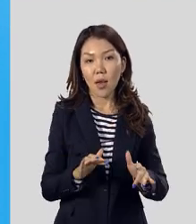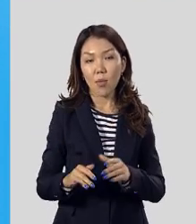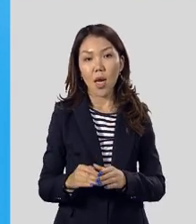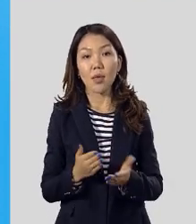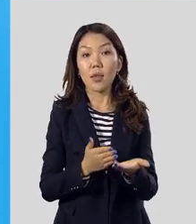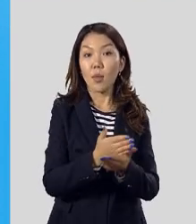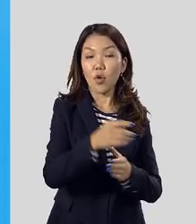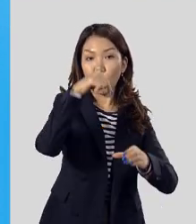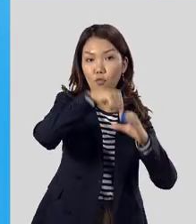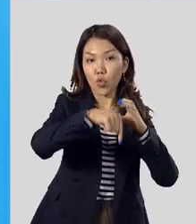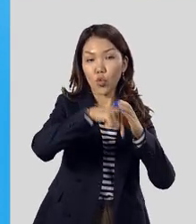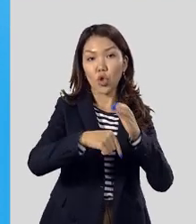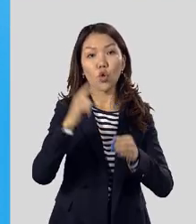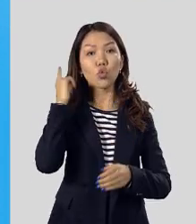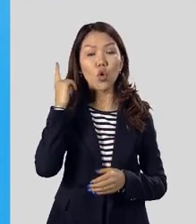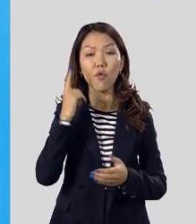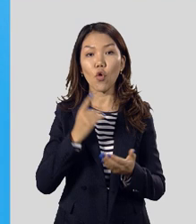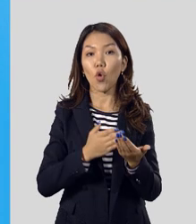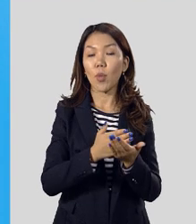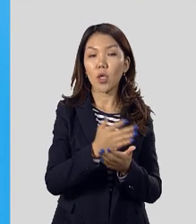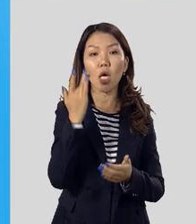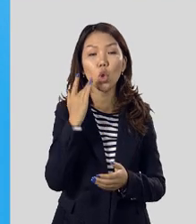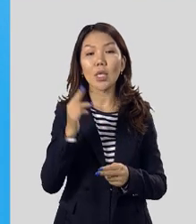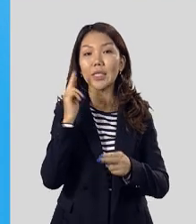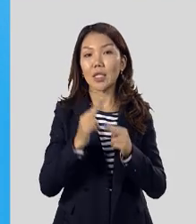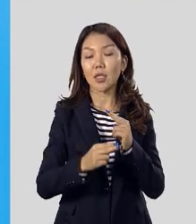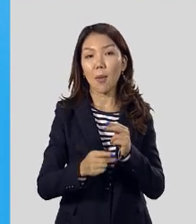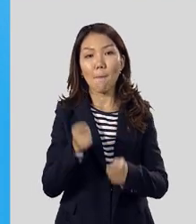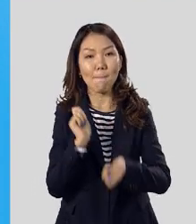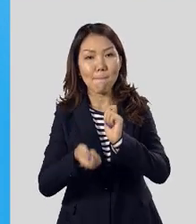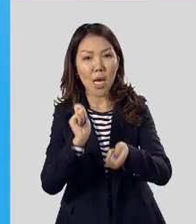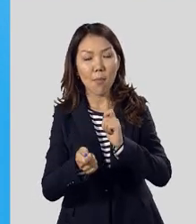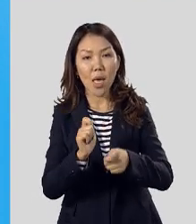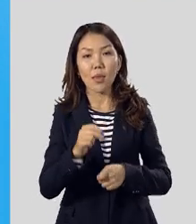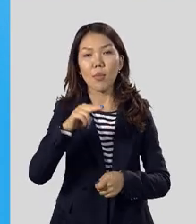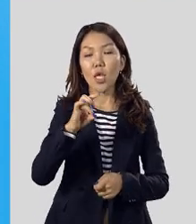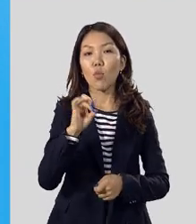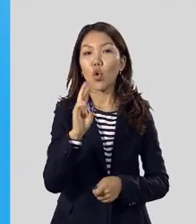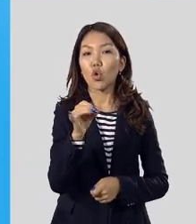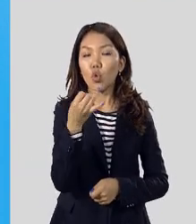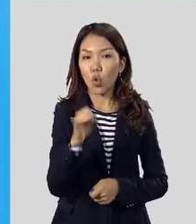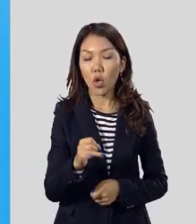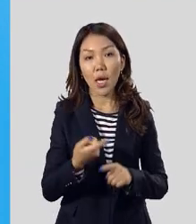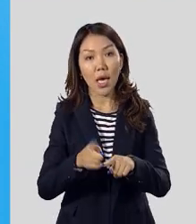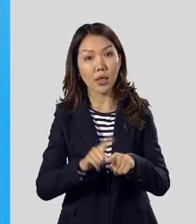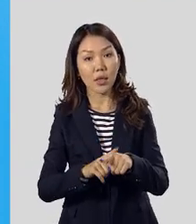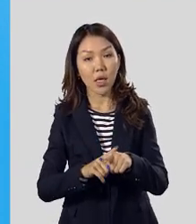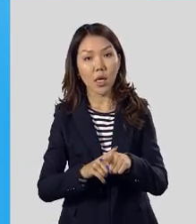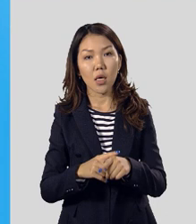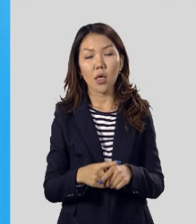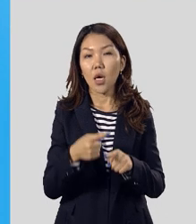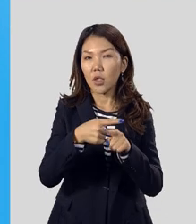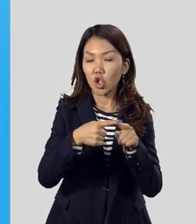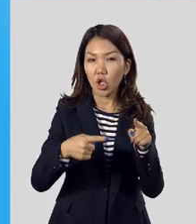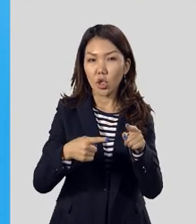внутрь в слуховой проход, который заканчивается барабанной перепонкой. Это кусочек тонкой